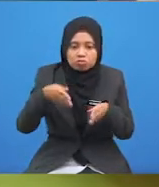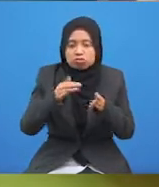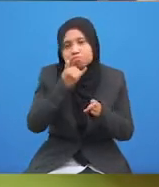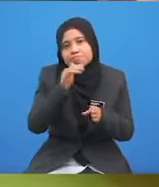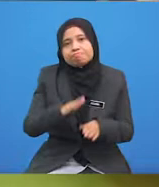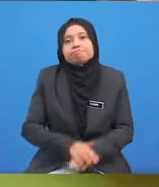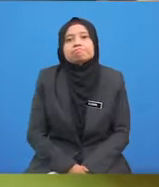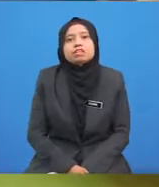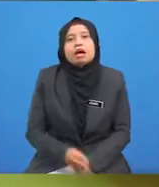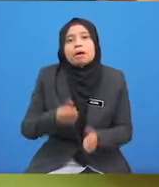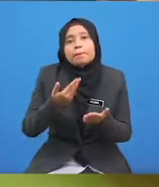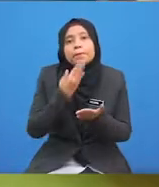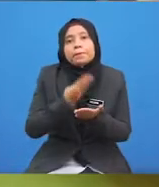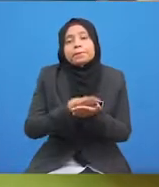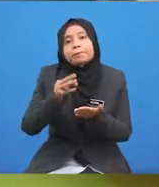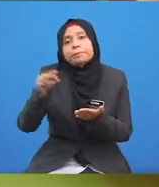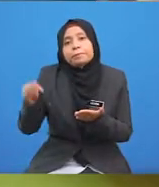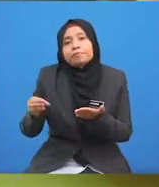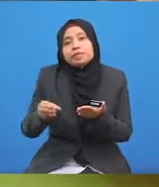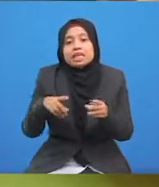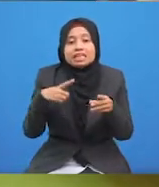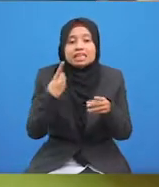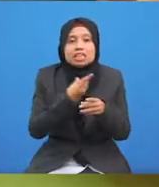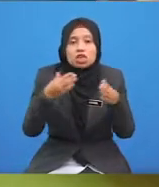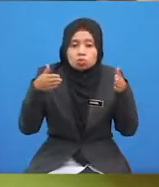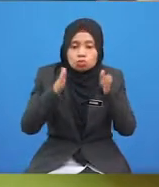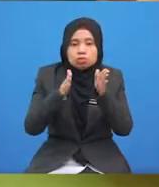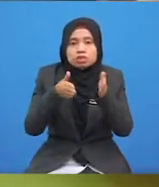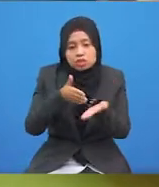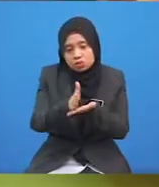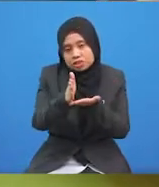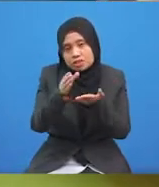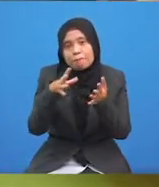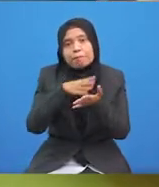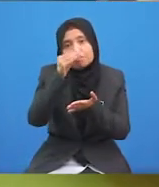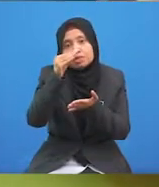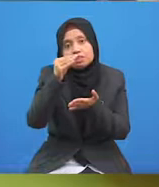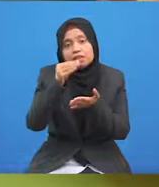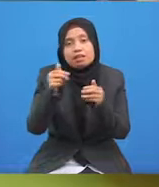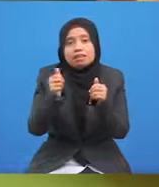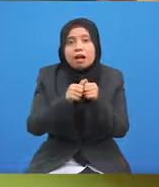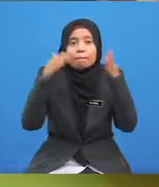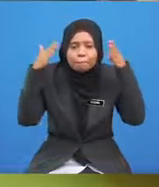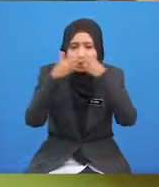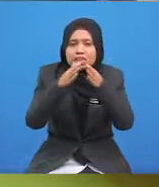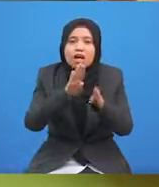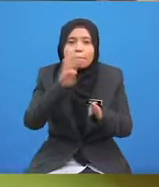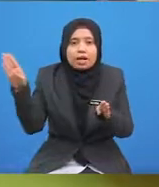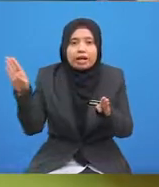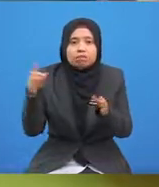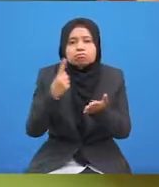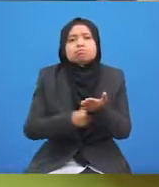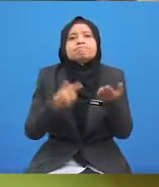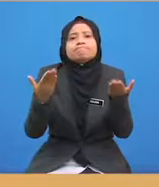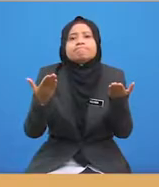Baiklah murid-murid, kita teruskan sesi pembelajaran hari ini dengan pandangan Barat mengenai konsep